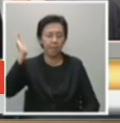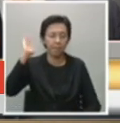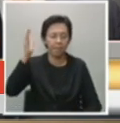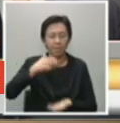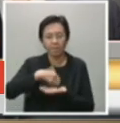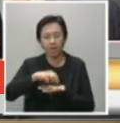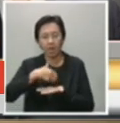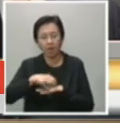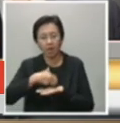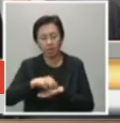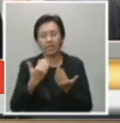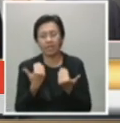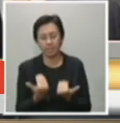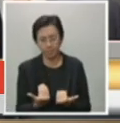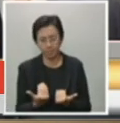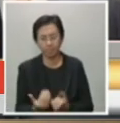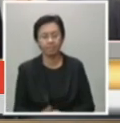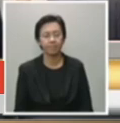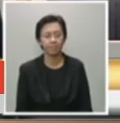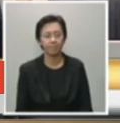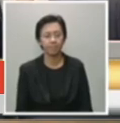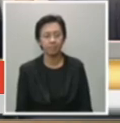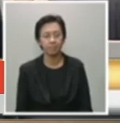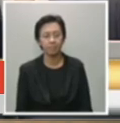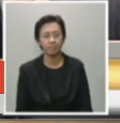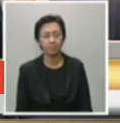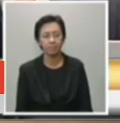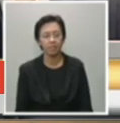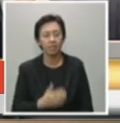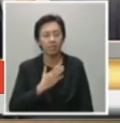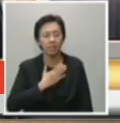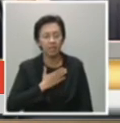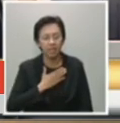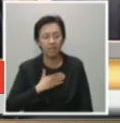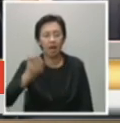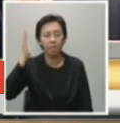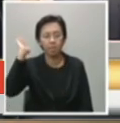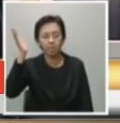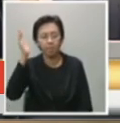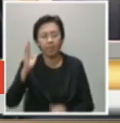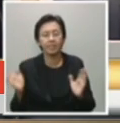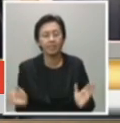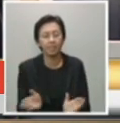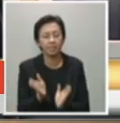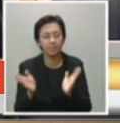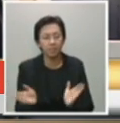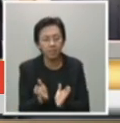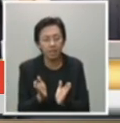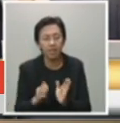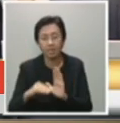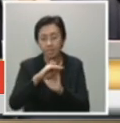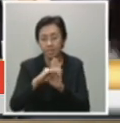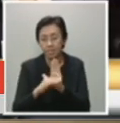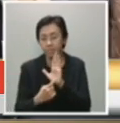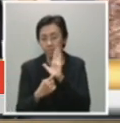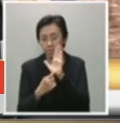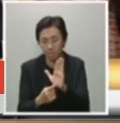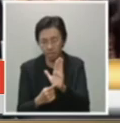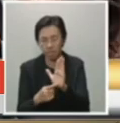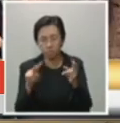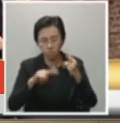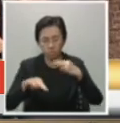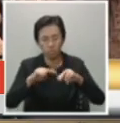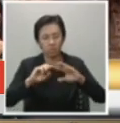ายในเวลานี้แล้วก็ต้องขอร่วมอภิปรายสนับสนุนในยติอภิปรายทั่ว